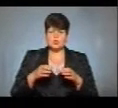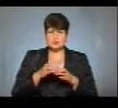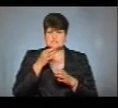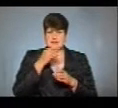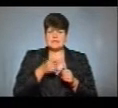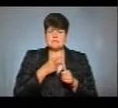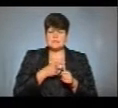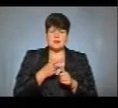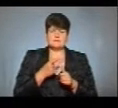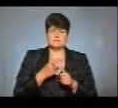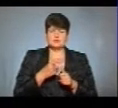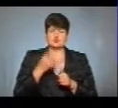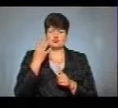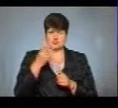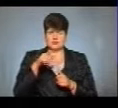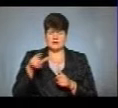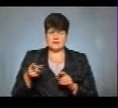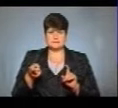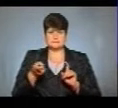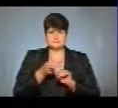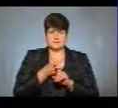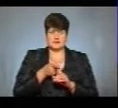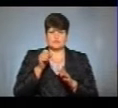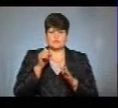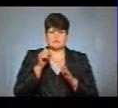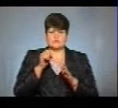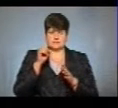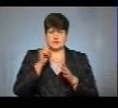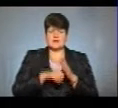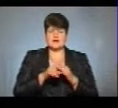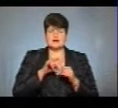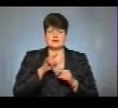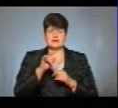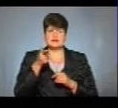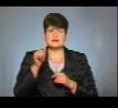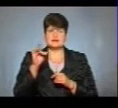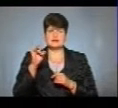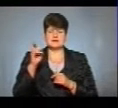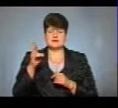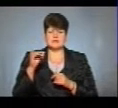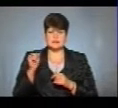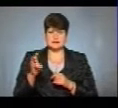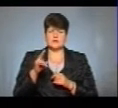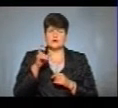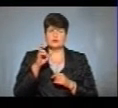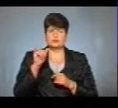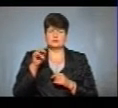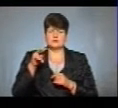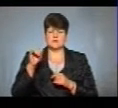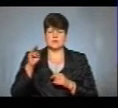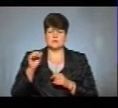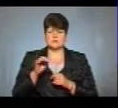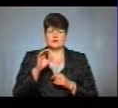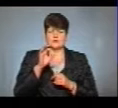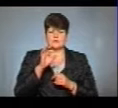імена перших чотирьох осіб, підозрюваних у причетності до збиття літака. Це росіяни Ігор Гіркін, Сергій Дубенський, Олег Пулатов та українець